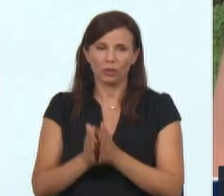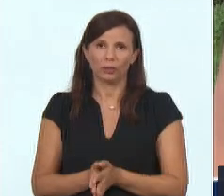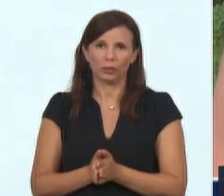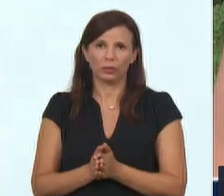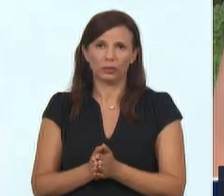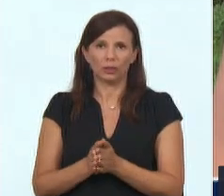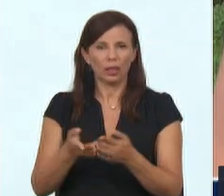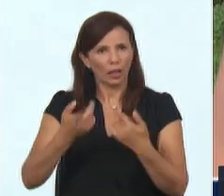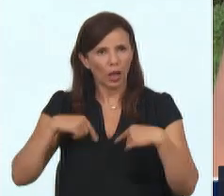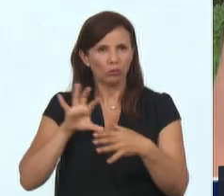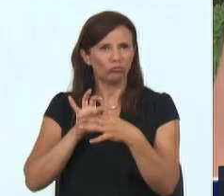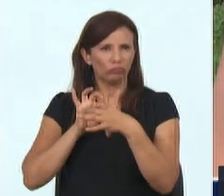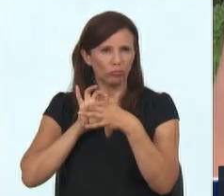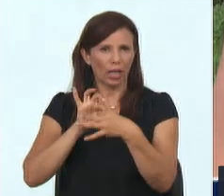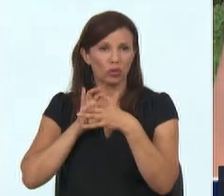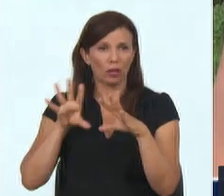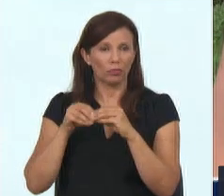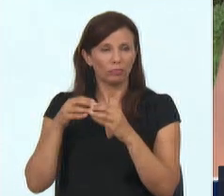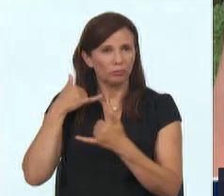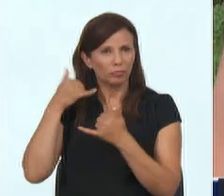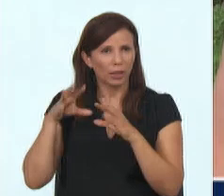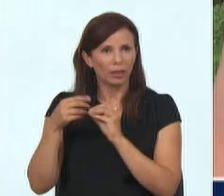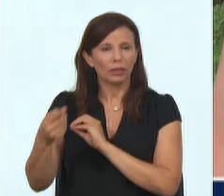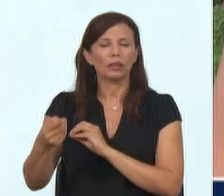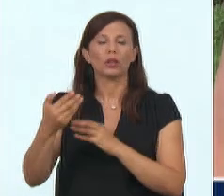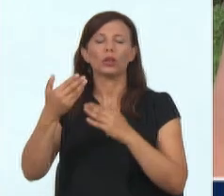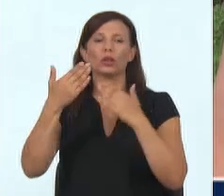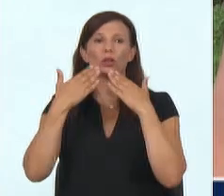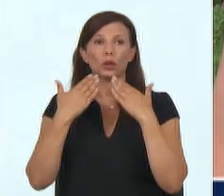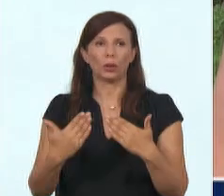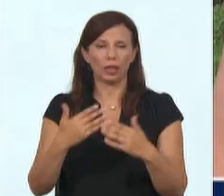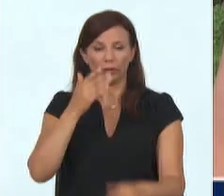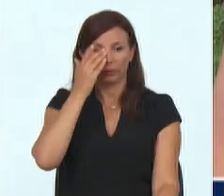אנחנו נשמור איתך על קשר. תודה, תודה רבה. תודה רבה, תודה.